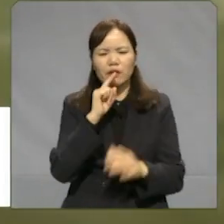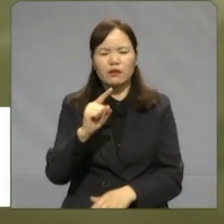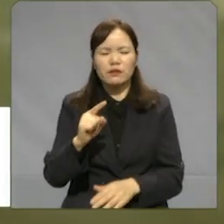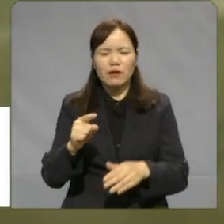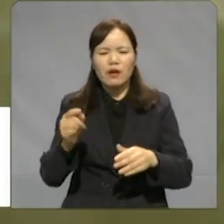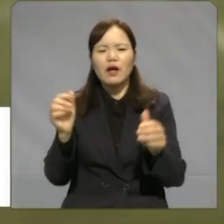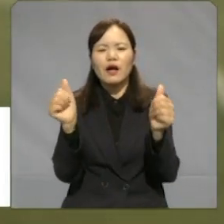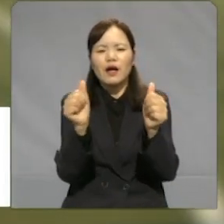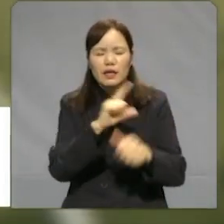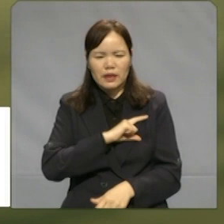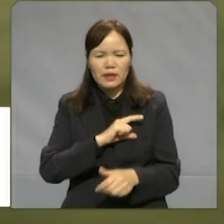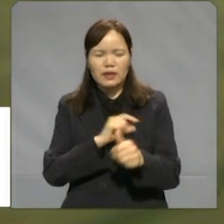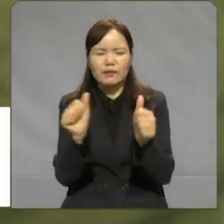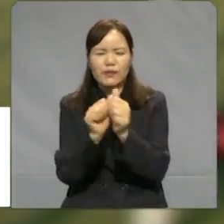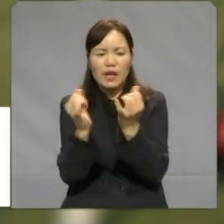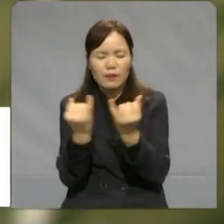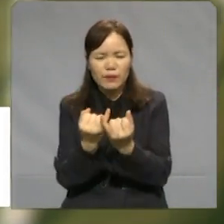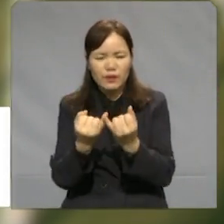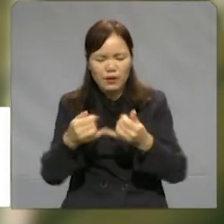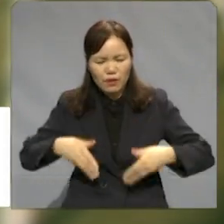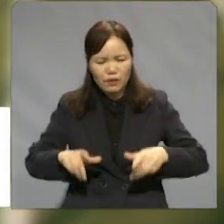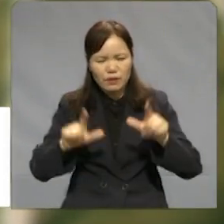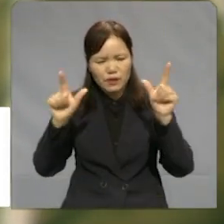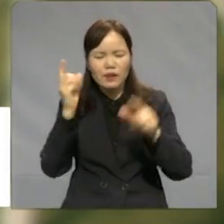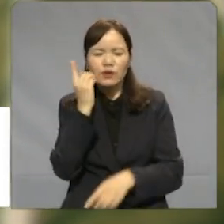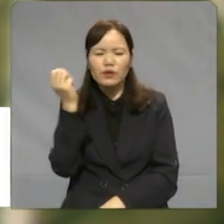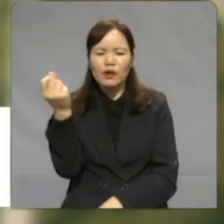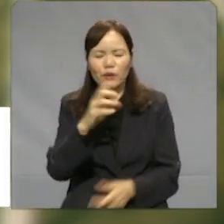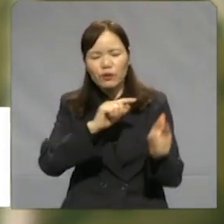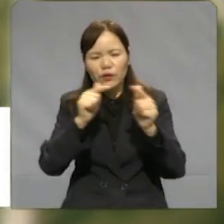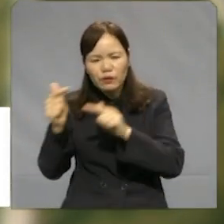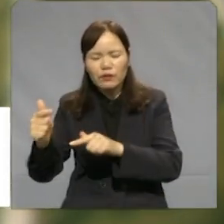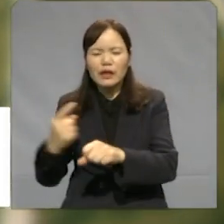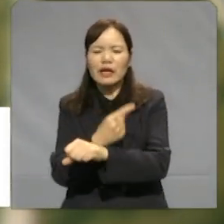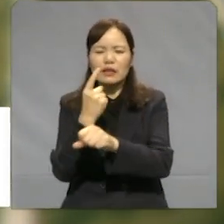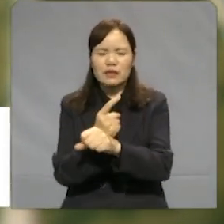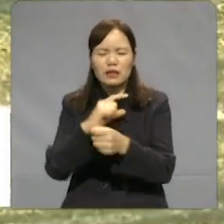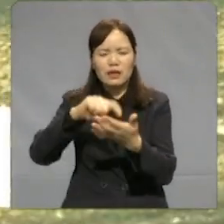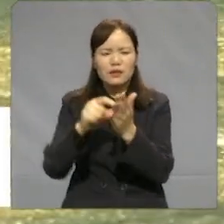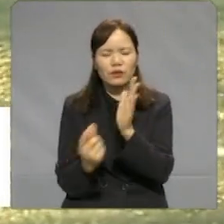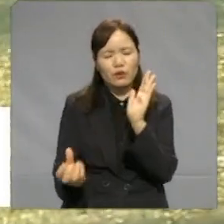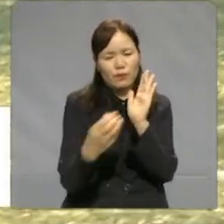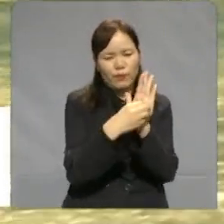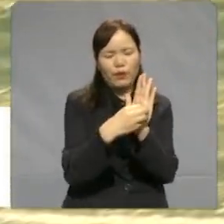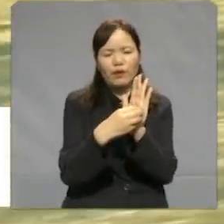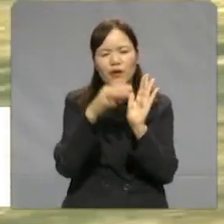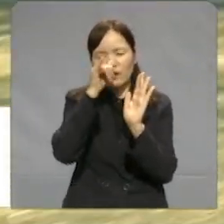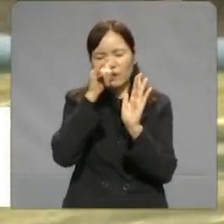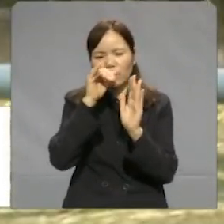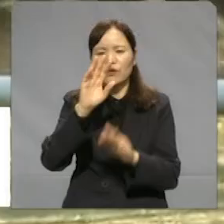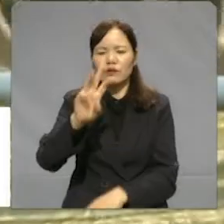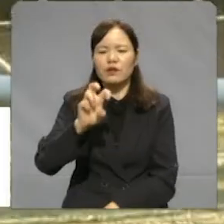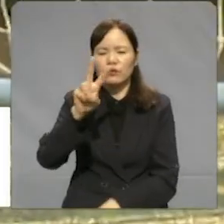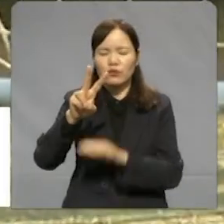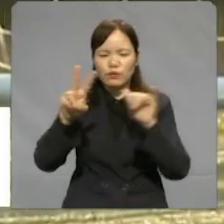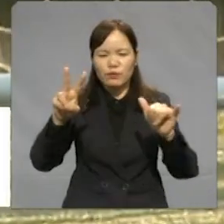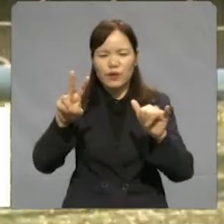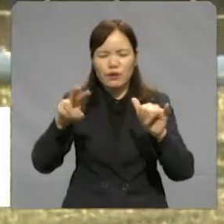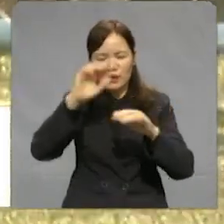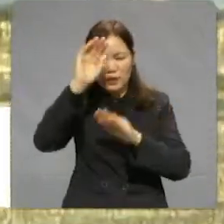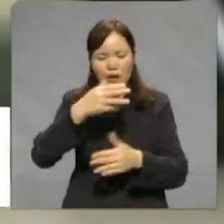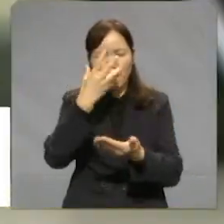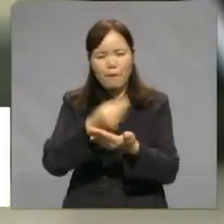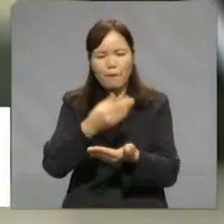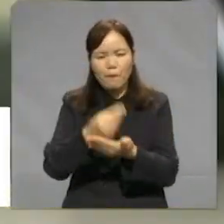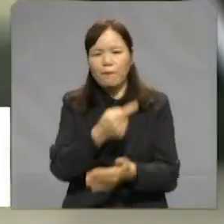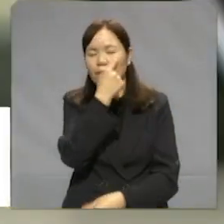생년월일, 휴대전화 등이 담긴 파일은 약 1시간 동안 홈페이지에 게시됐고 32명이 파일을 내려받은 것으로